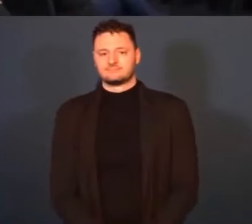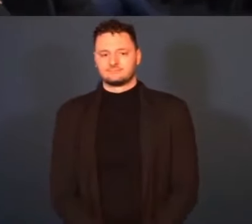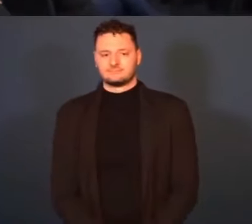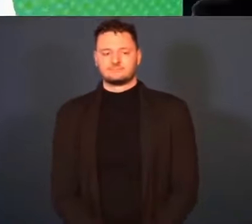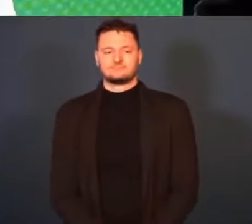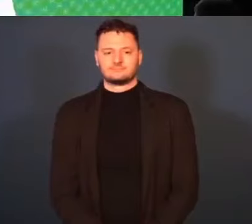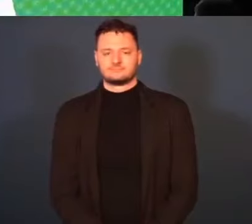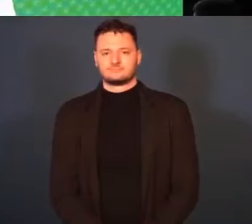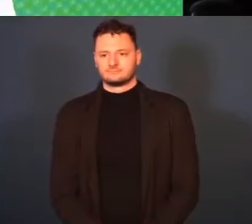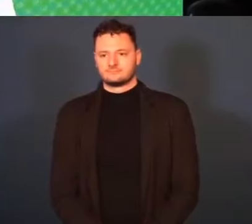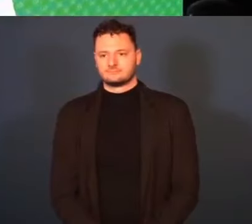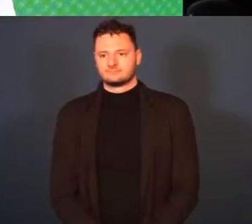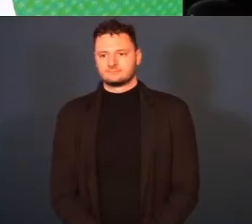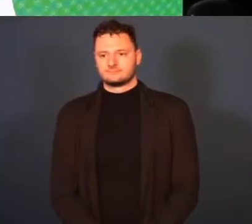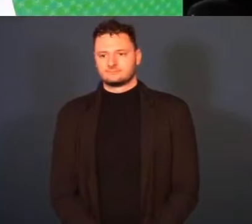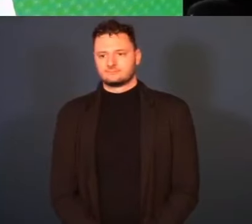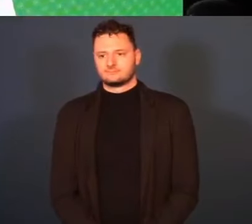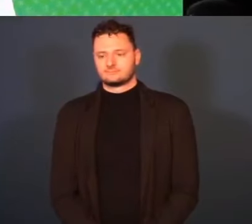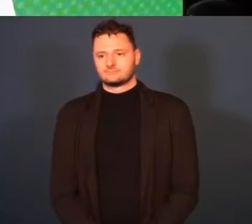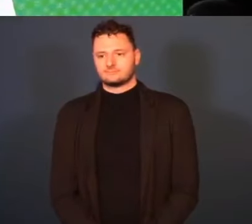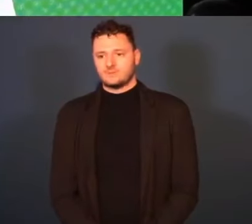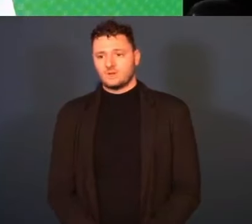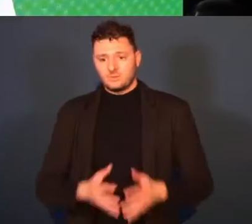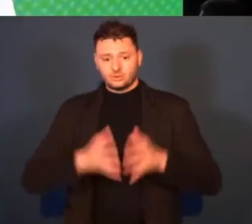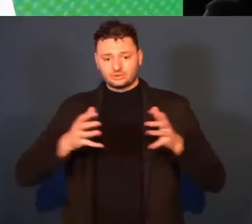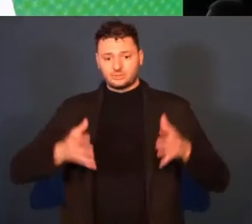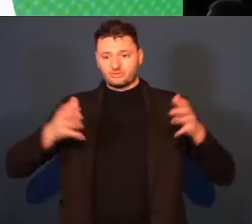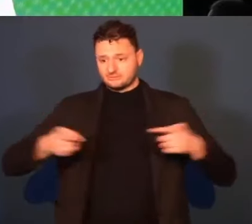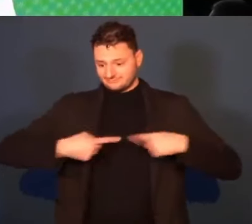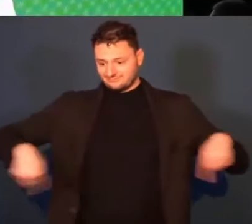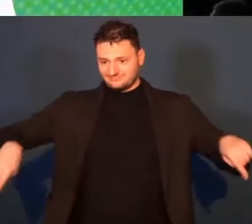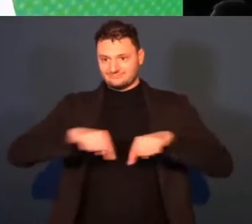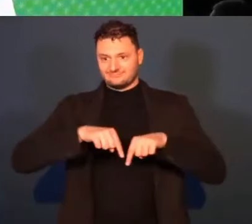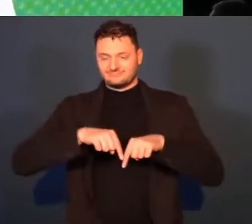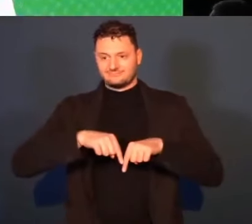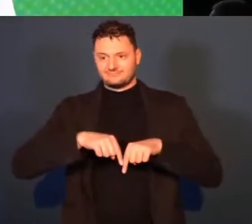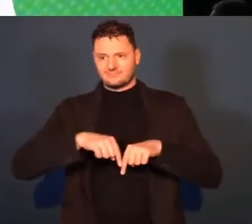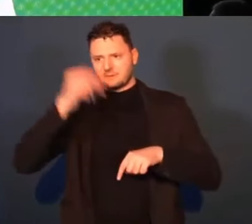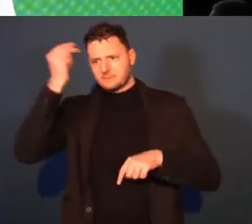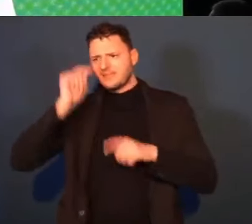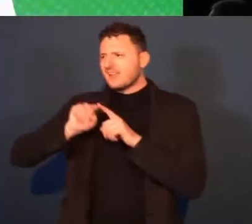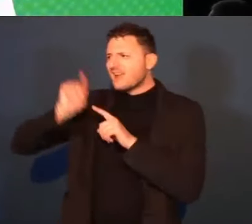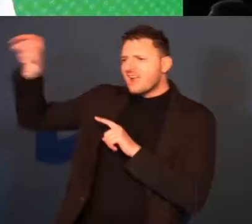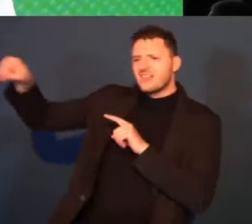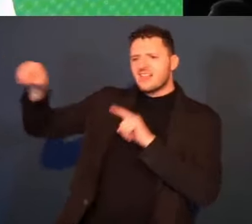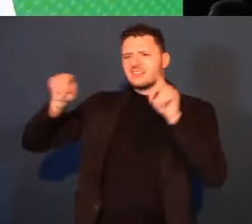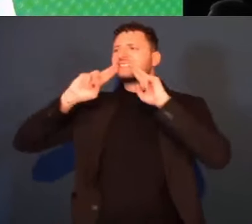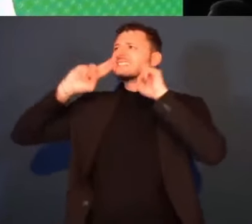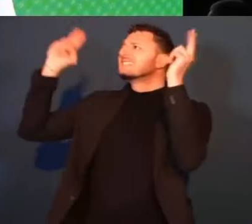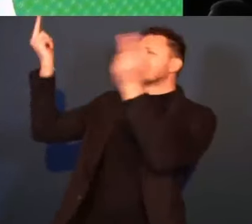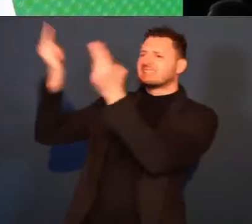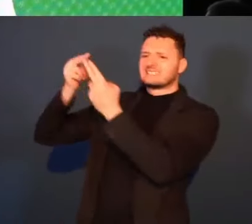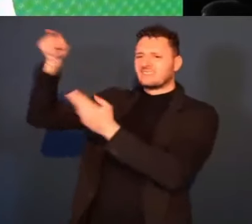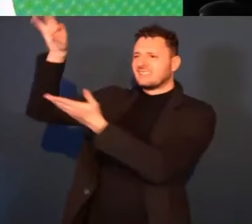е по-голяма от всички нас, напред и назад във времето. Тя покрива целия свят, където и един българин да има. И един човек, който продължава да го